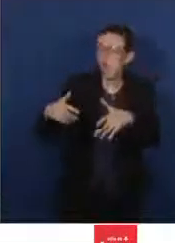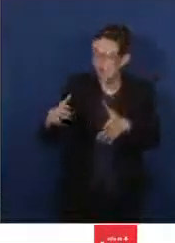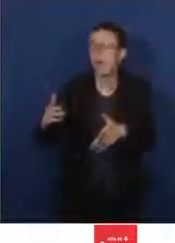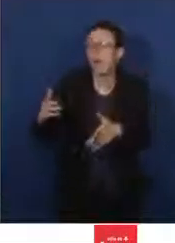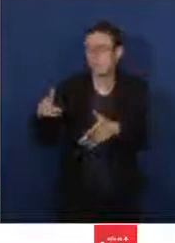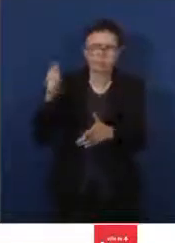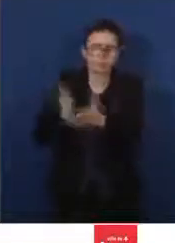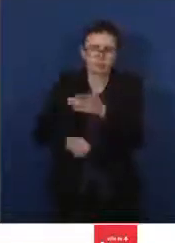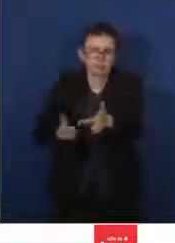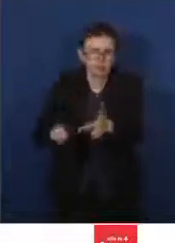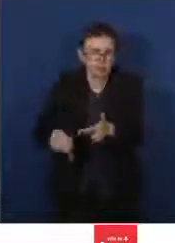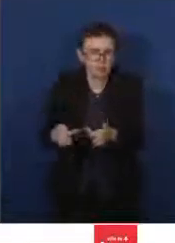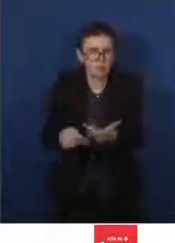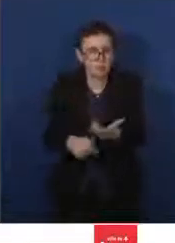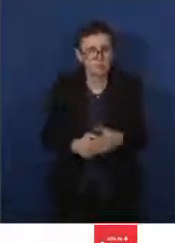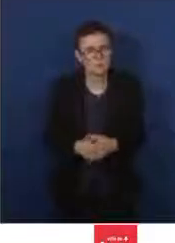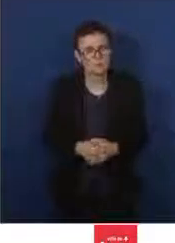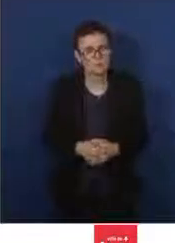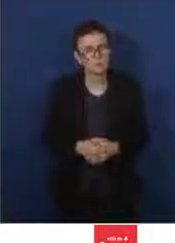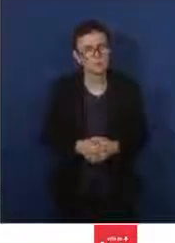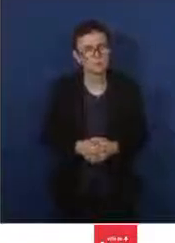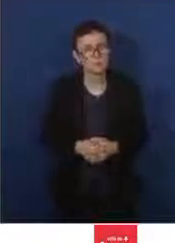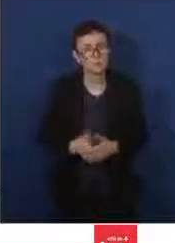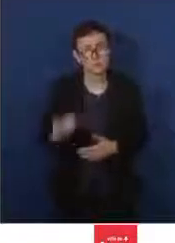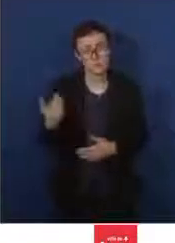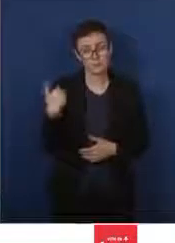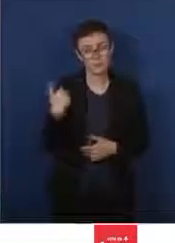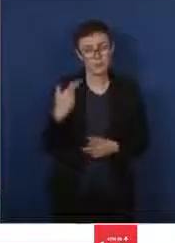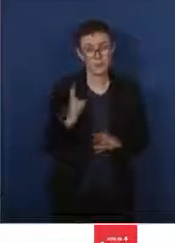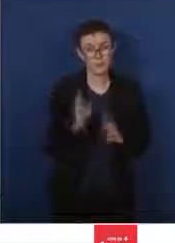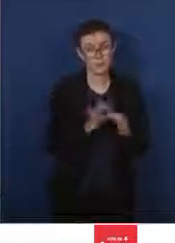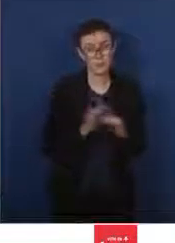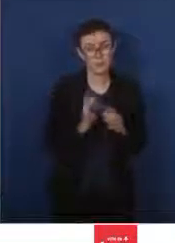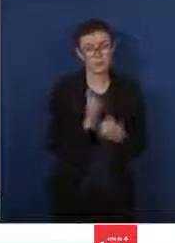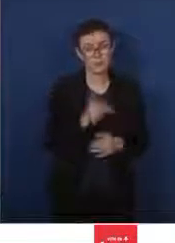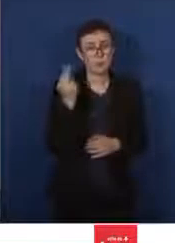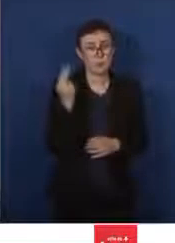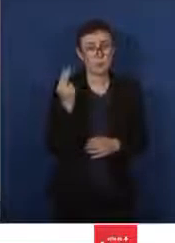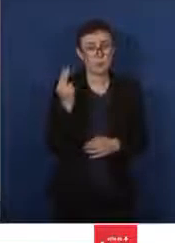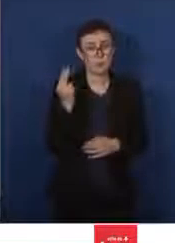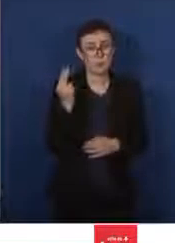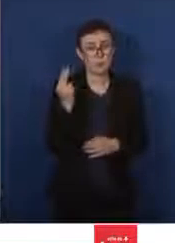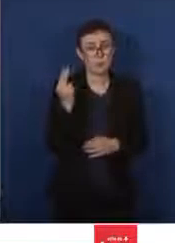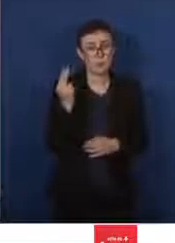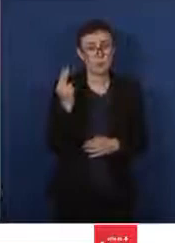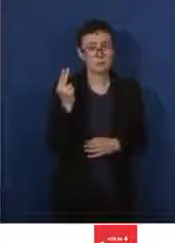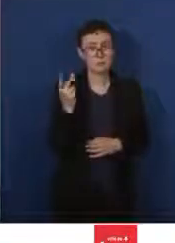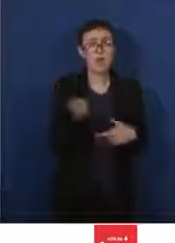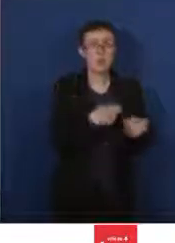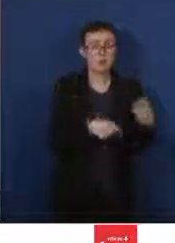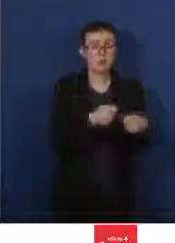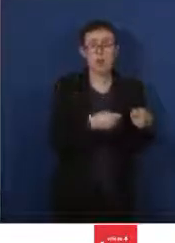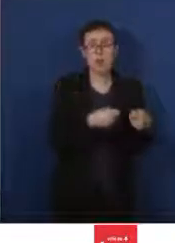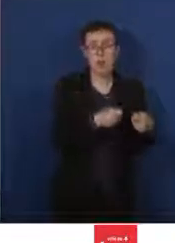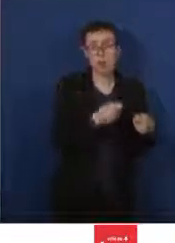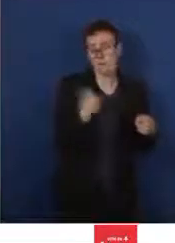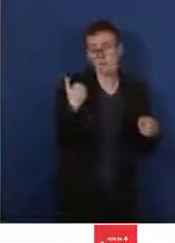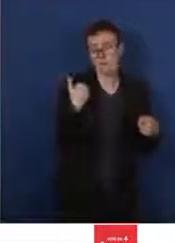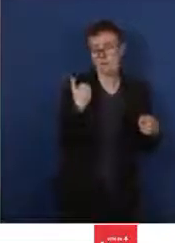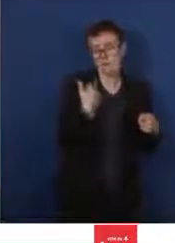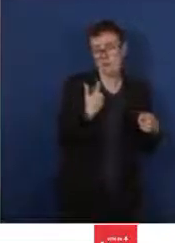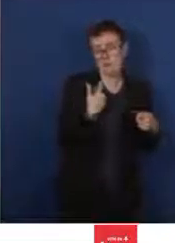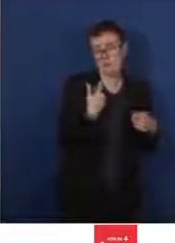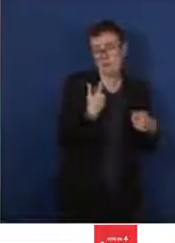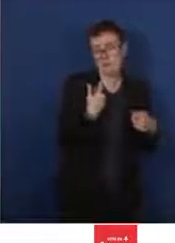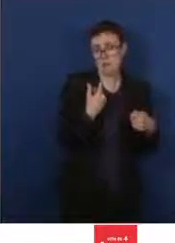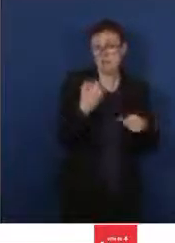Masséna-Solferino National a d'ailleurs réclamé, par un communiqué de presse diffusé hier, d'être associée aux travaux du Conseil.